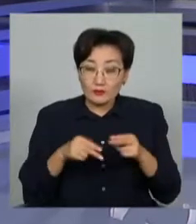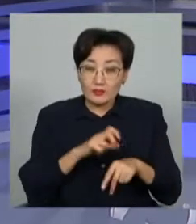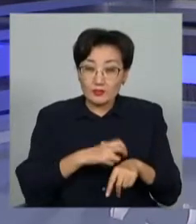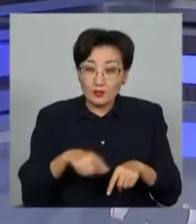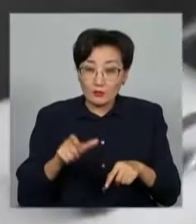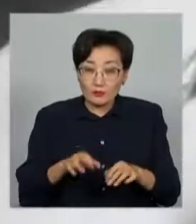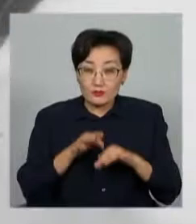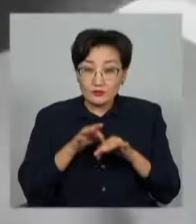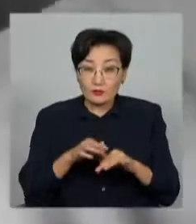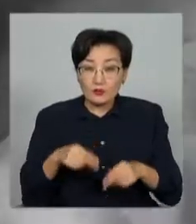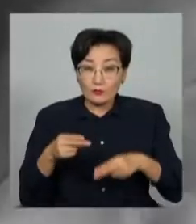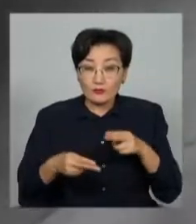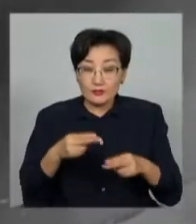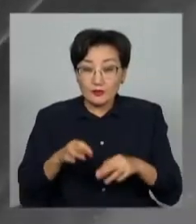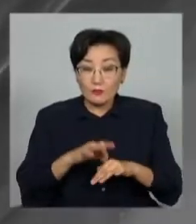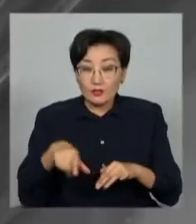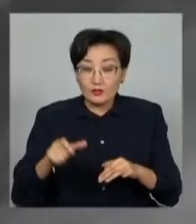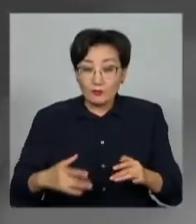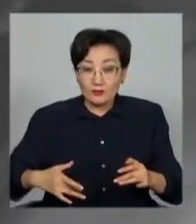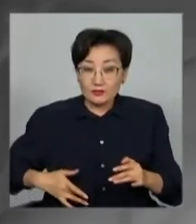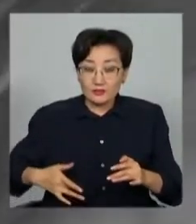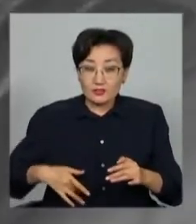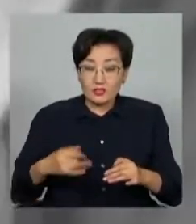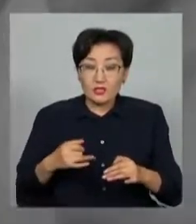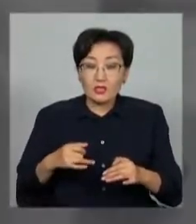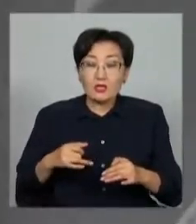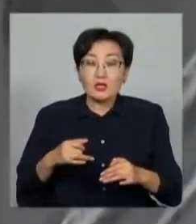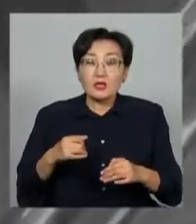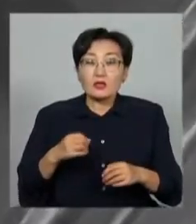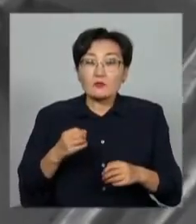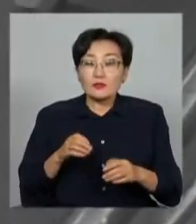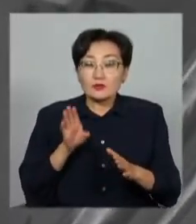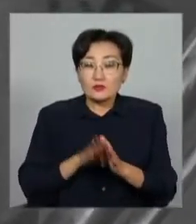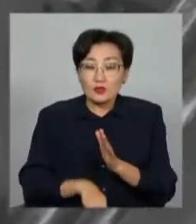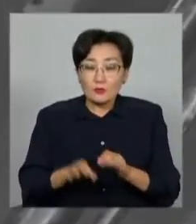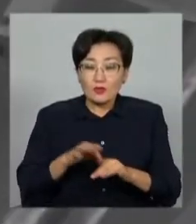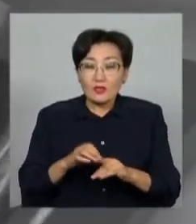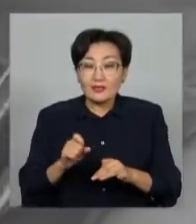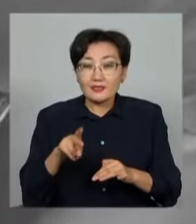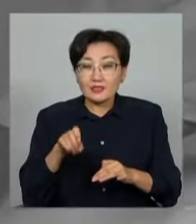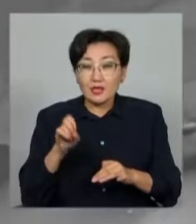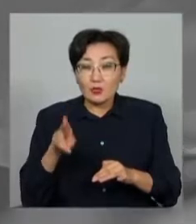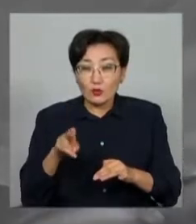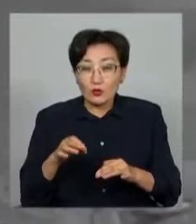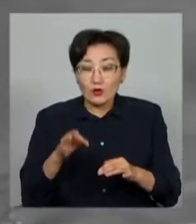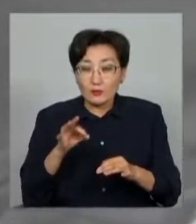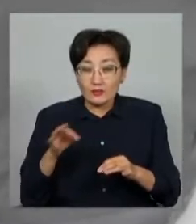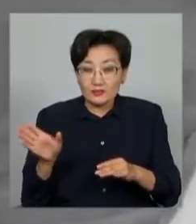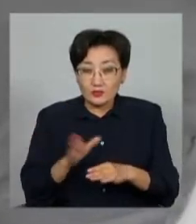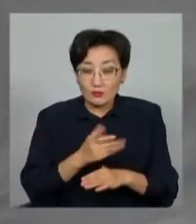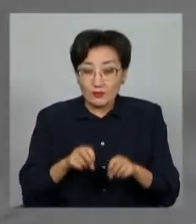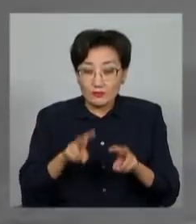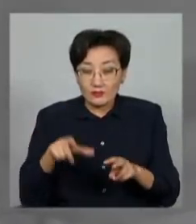жасаған. Операция кезінде пациенттің бауырында жарылып кету қаупы бар, эхинококк кистасы алынып тасталды. Маманның